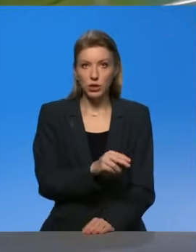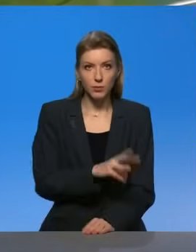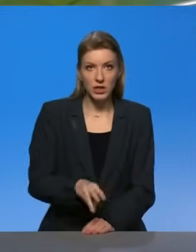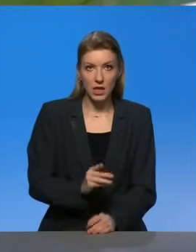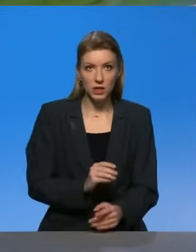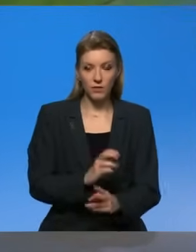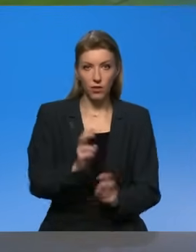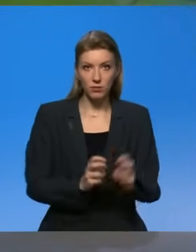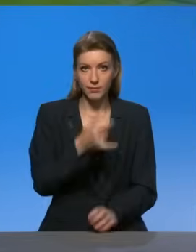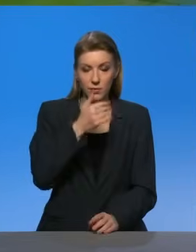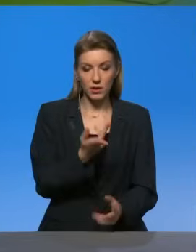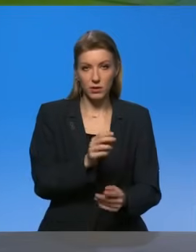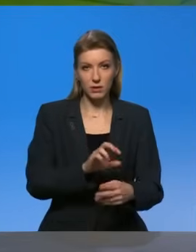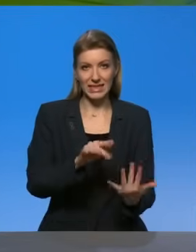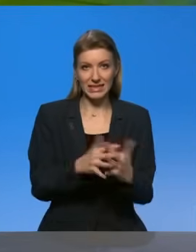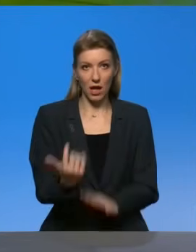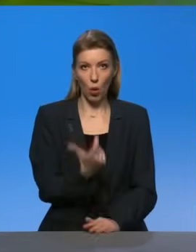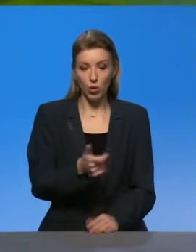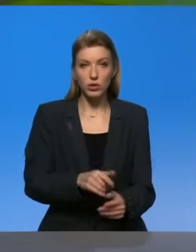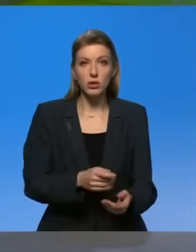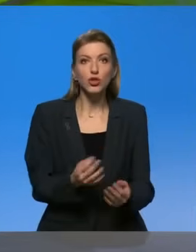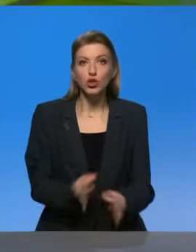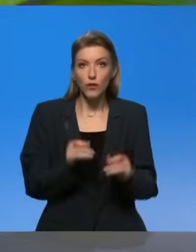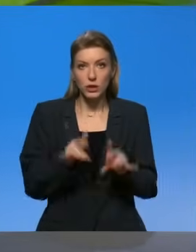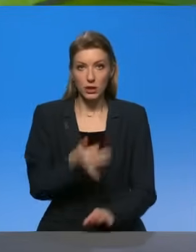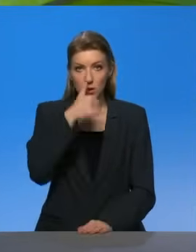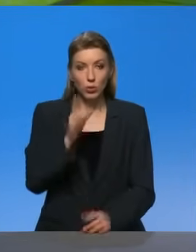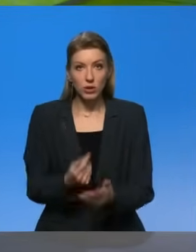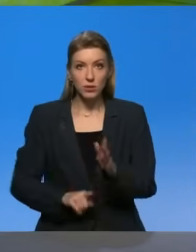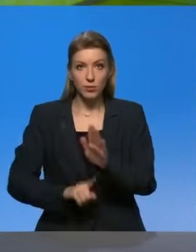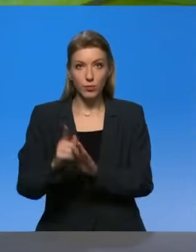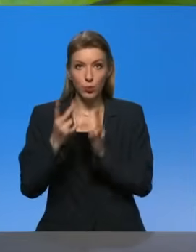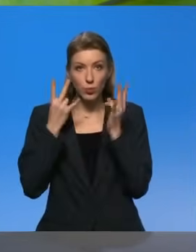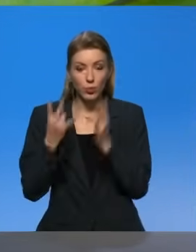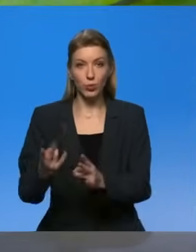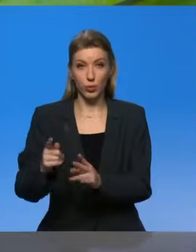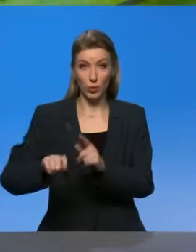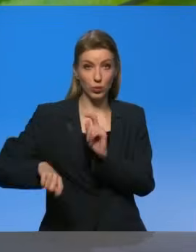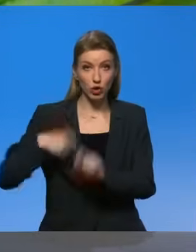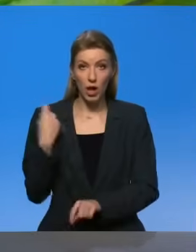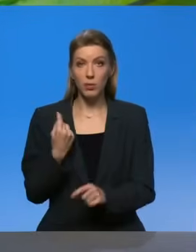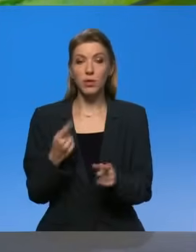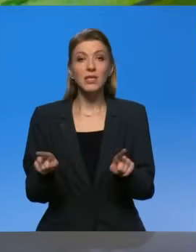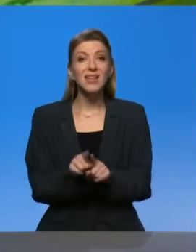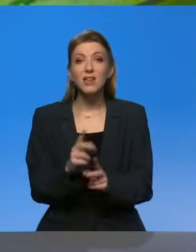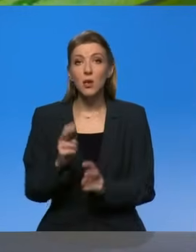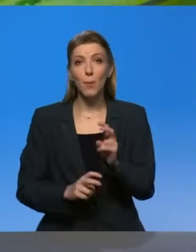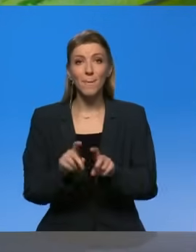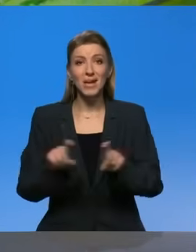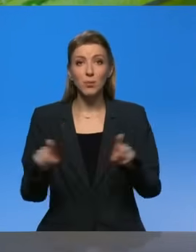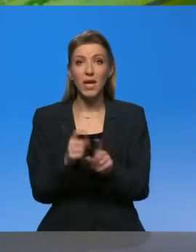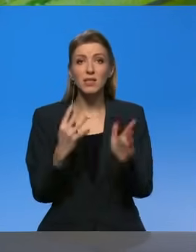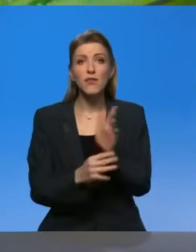начали получать реальный ущерб. И вот для таких предприятий, где 90%, да, когда обычное предприятие, у него